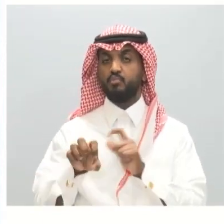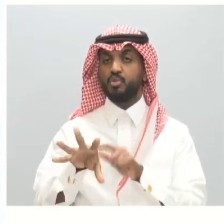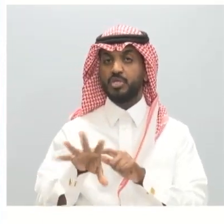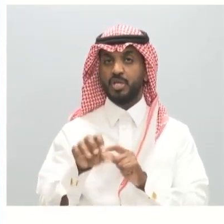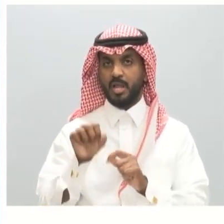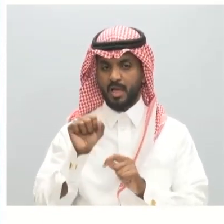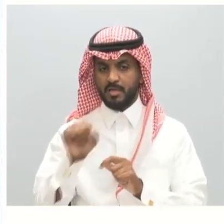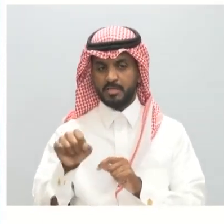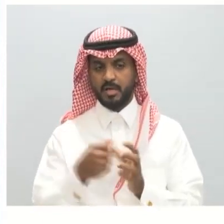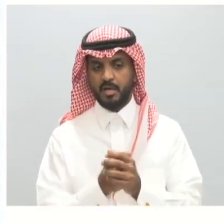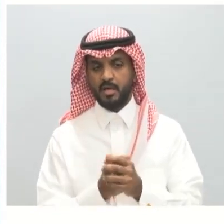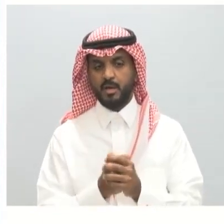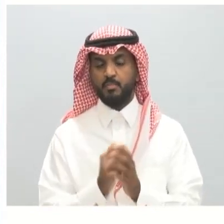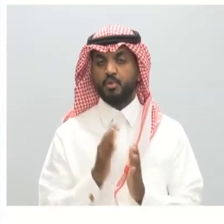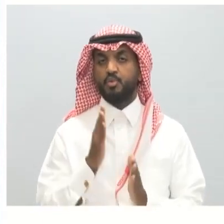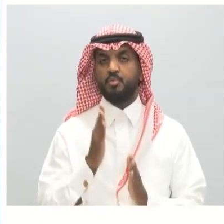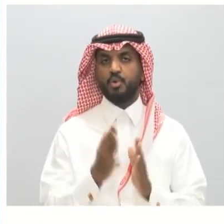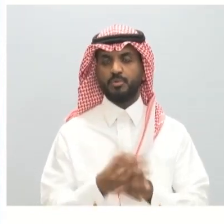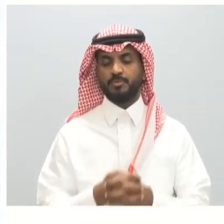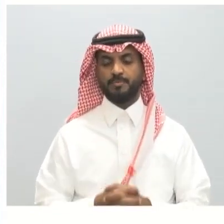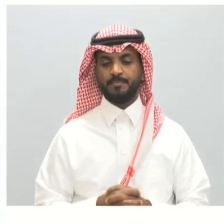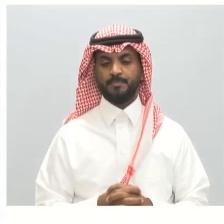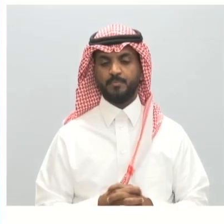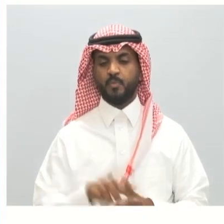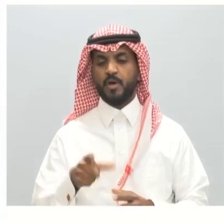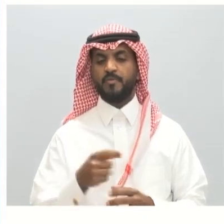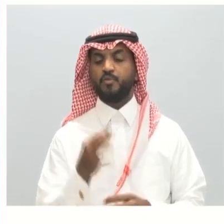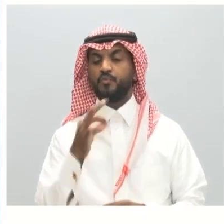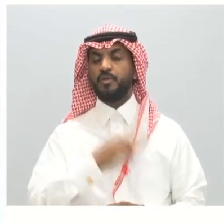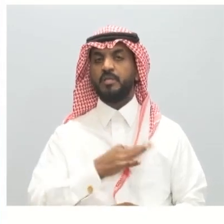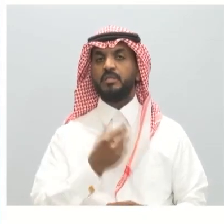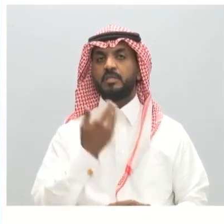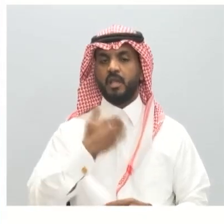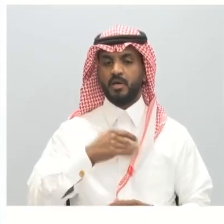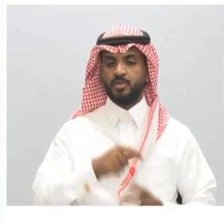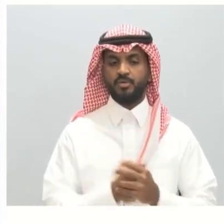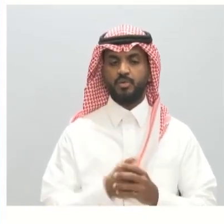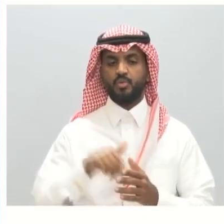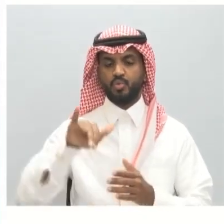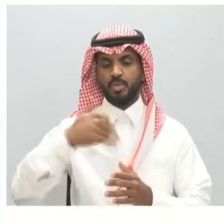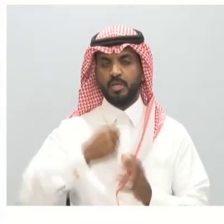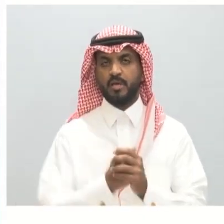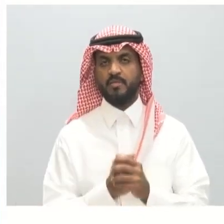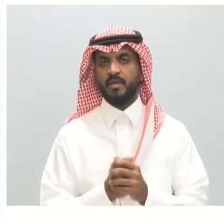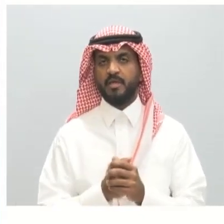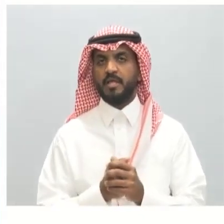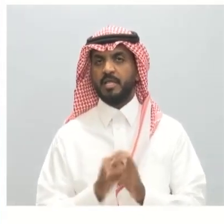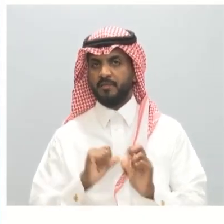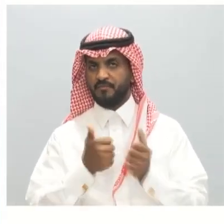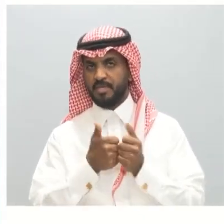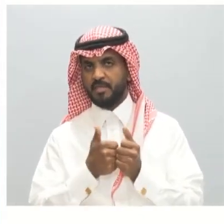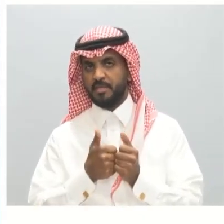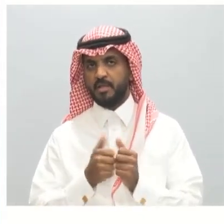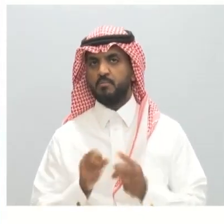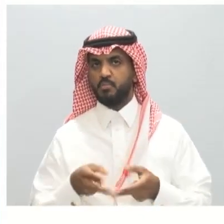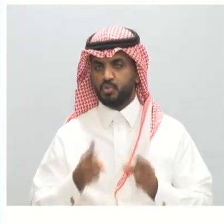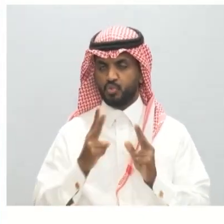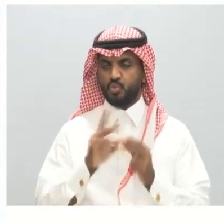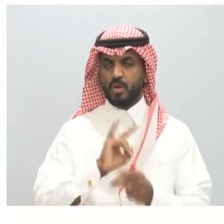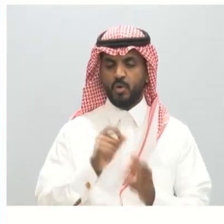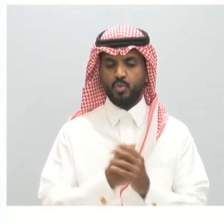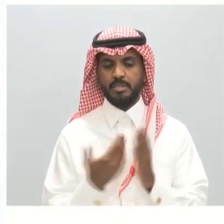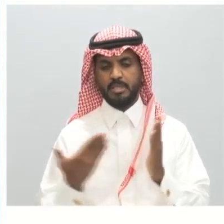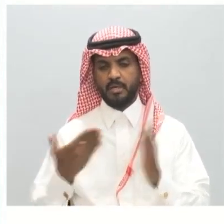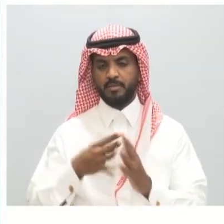الخاصه بالروبوت الافتراضي وهذا يفيد عند الحاجه للرجوع اليه اثناء تنفيذ المشروع او عند الانتهاء